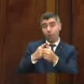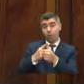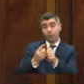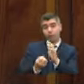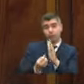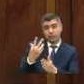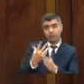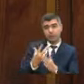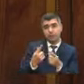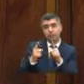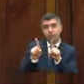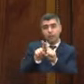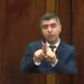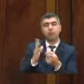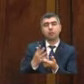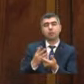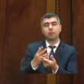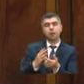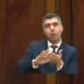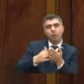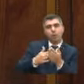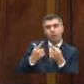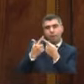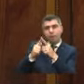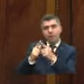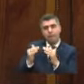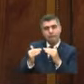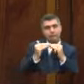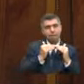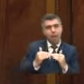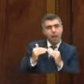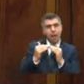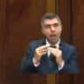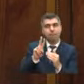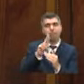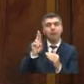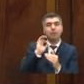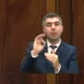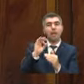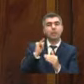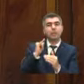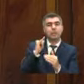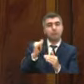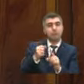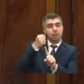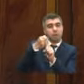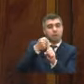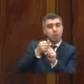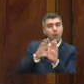من المخططات القطاعية الكبرى تقوم على التكامل والانسجام تنفيذا للتوجيهات الملكية السامية، وهذا ورش نشتغل عليه